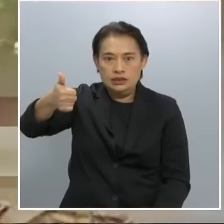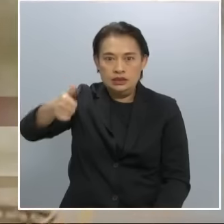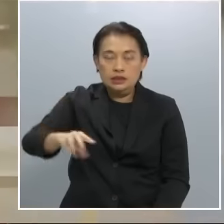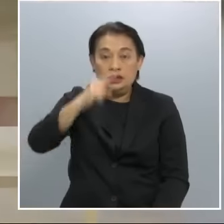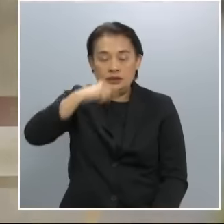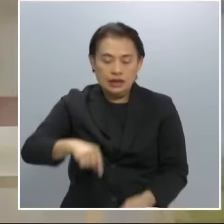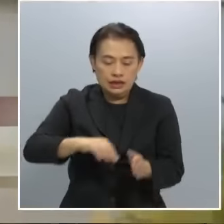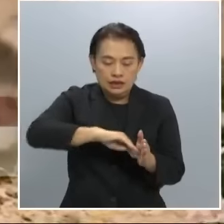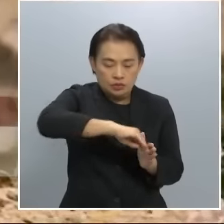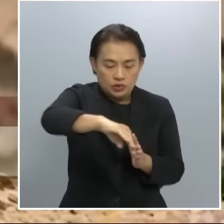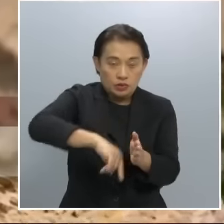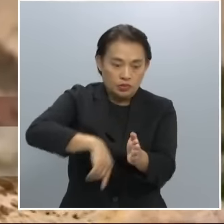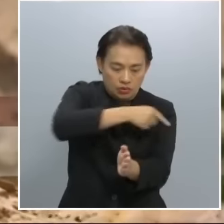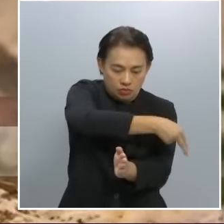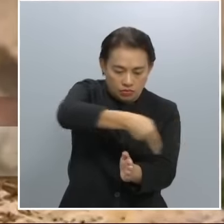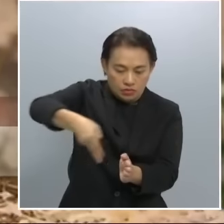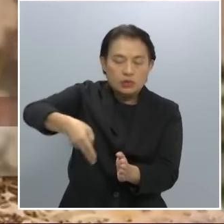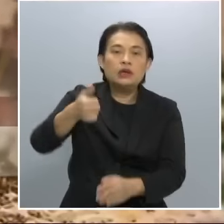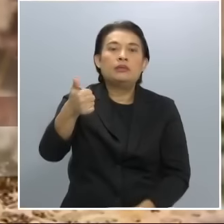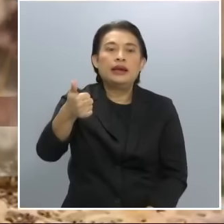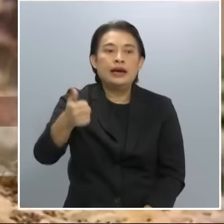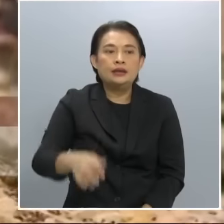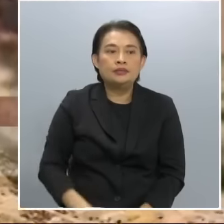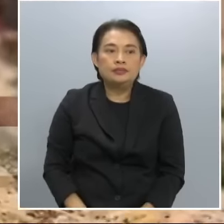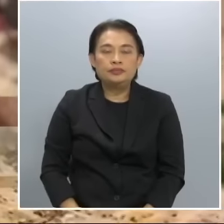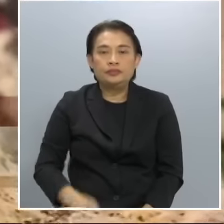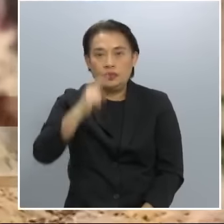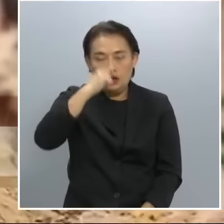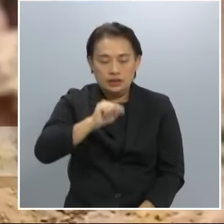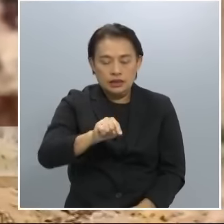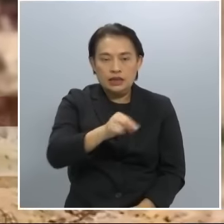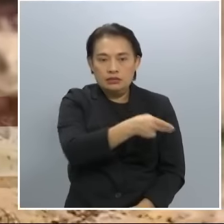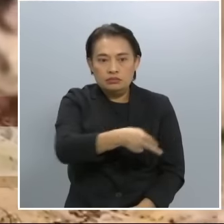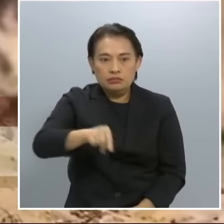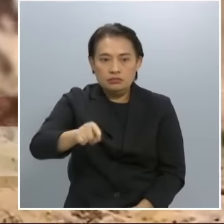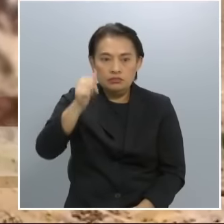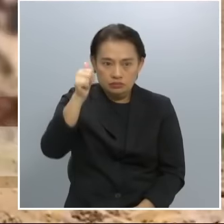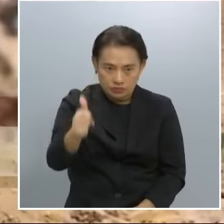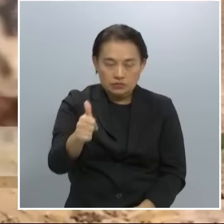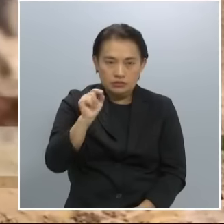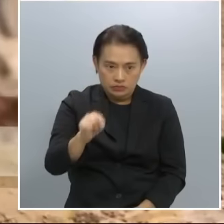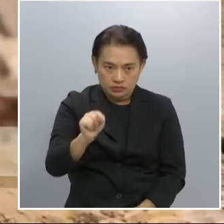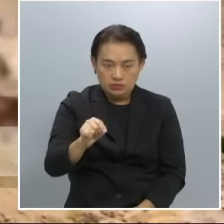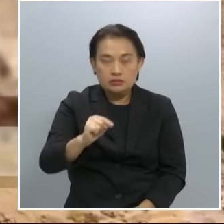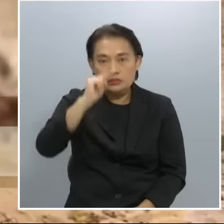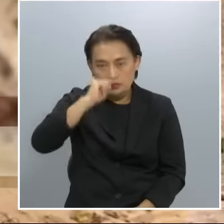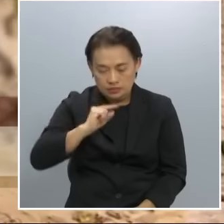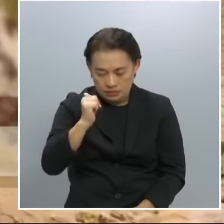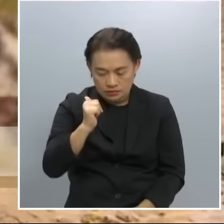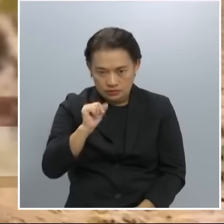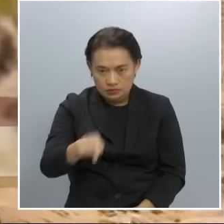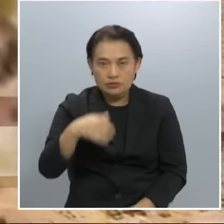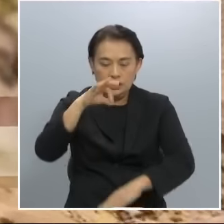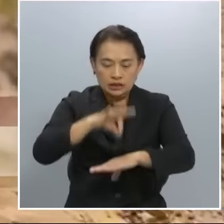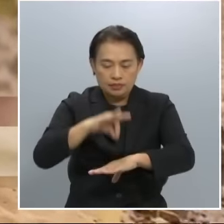ทางการไทยก็จัดเป็นจุดสำหรับผู้อพยพหนีภัยสงครามเข้ามาในประเทศไทย2จุดด้วยกัน